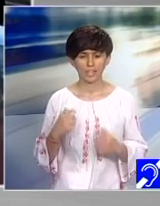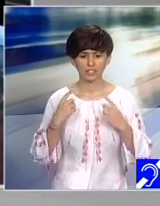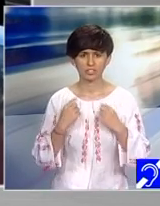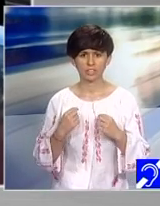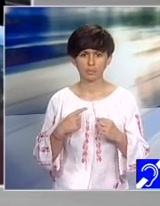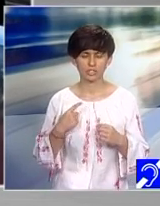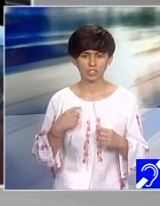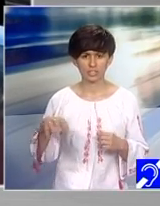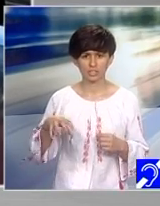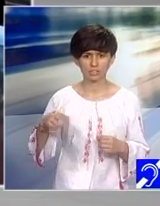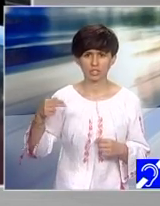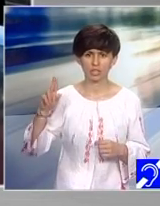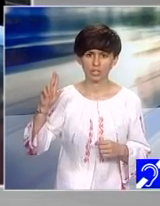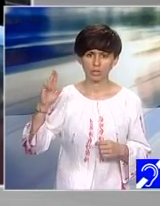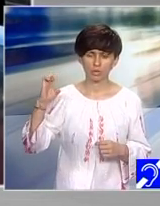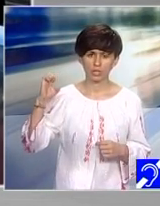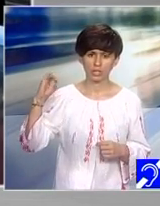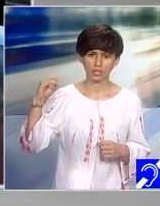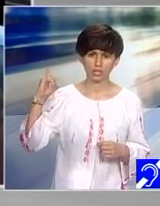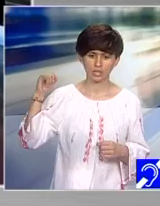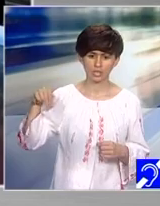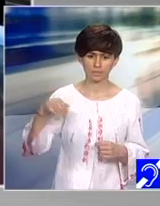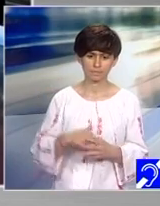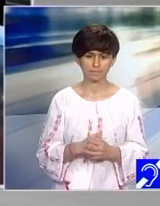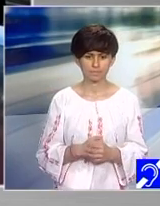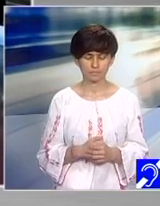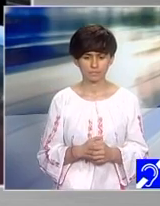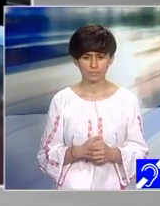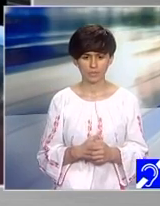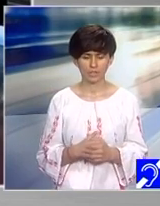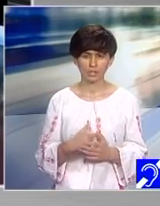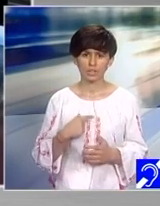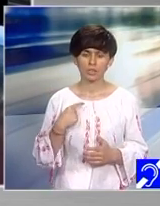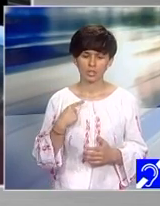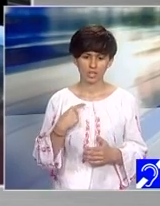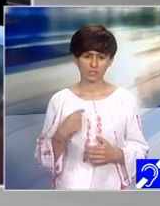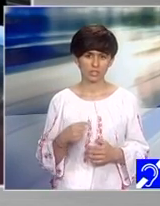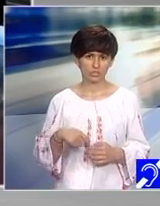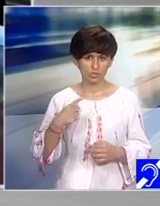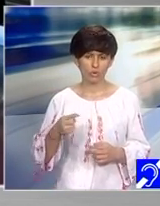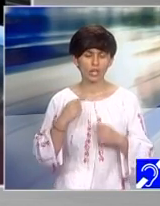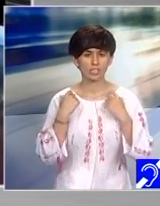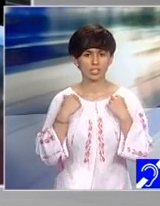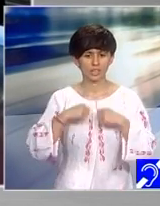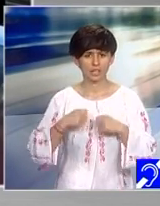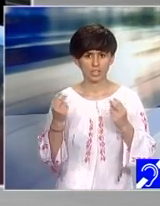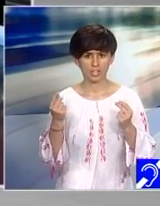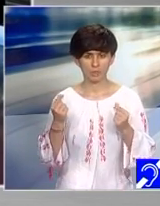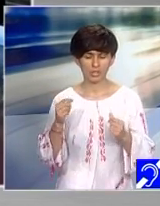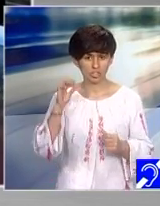Mărgău. De asemenea, în spatele meu este o cămașă neagră sau cu ciupac negru, tot din zona Huie din Mărgău, și încă una din